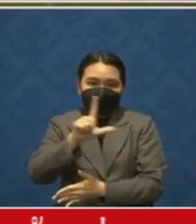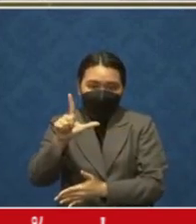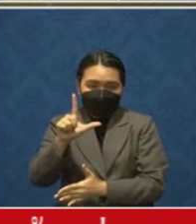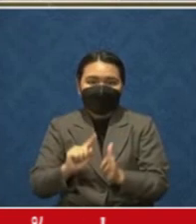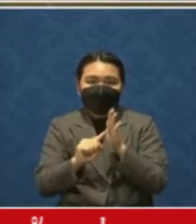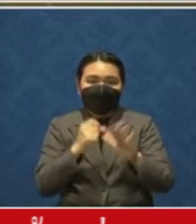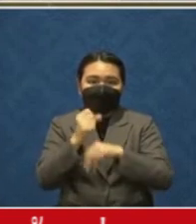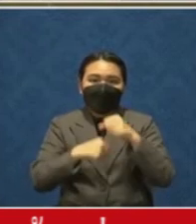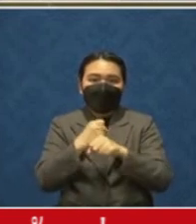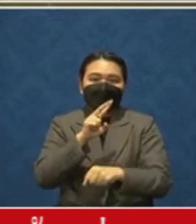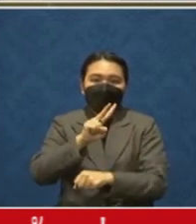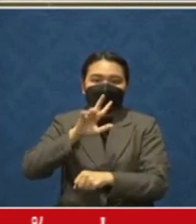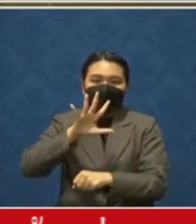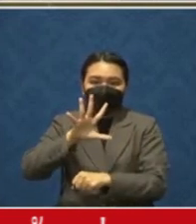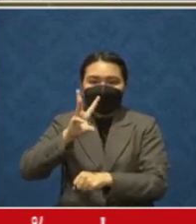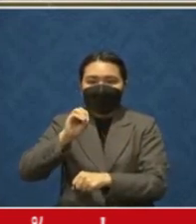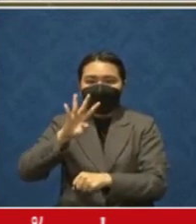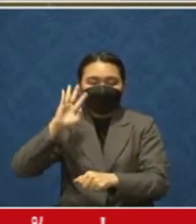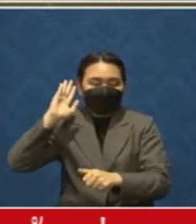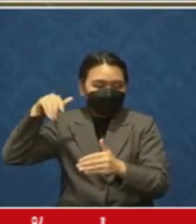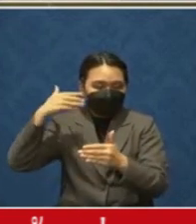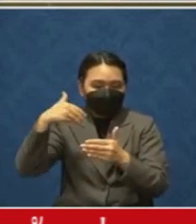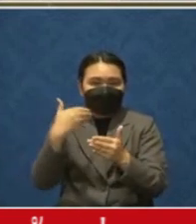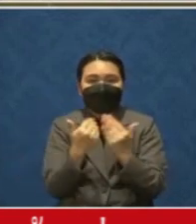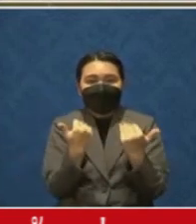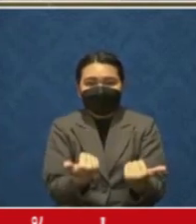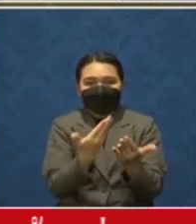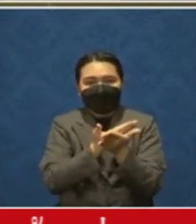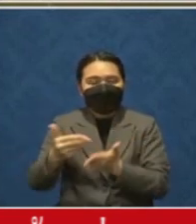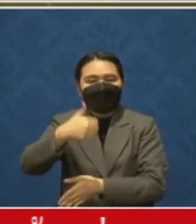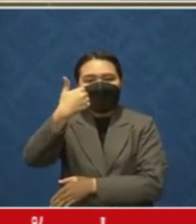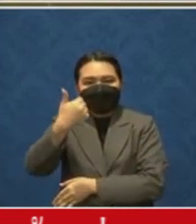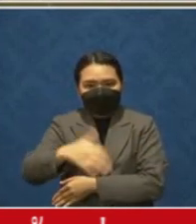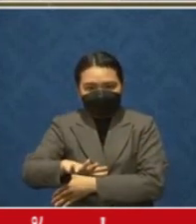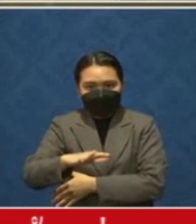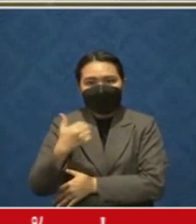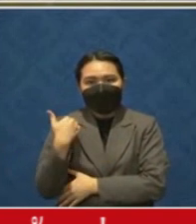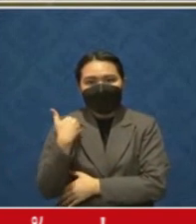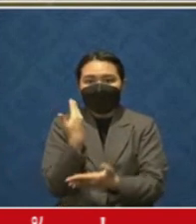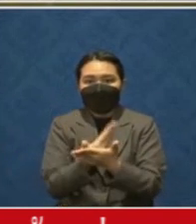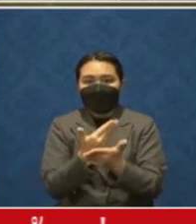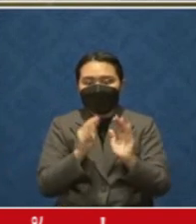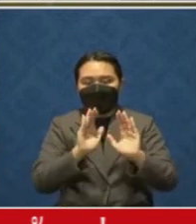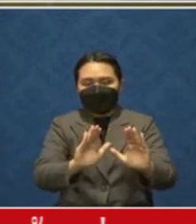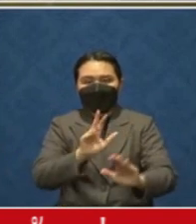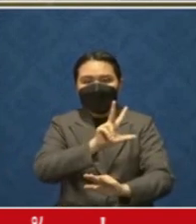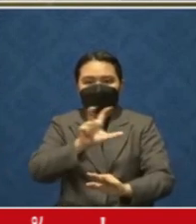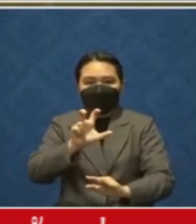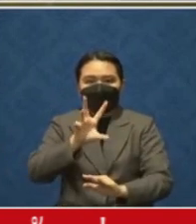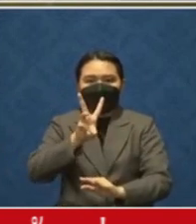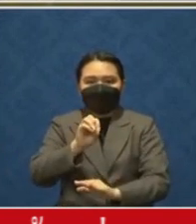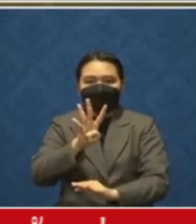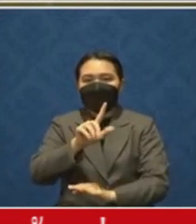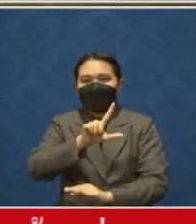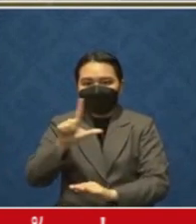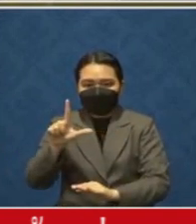ทเริ่มตั้งแต่ปี2564ถึงปัจจุบันนะครับก็ยังจะซื้อจัดจ้างไม่ได้ยังมีเงินค้างอยู่อีก